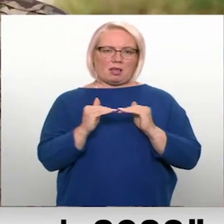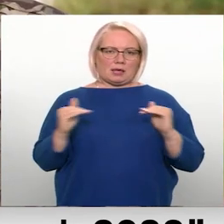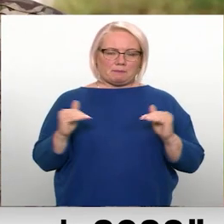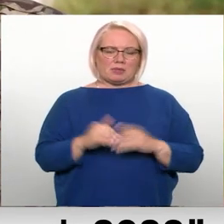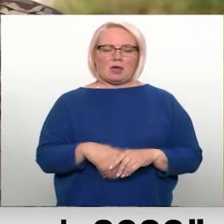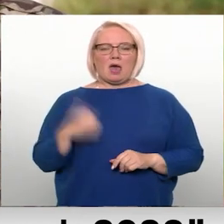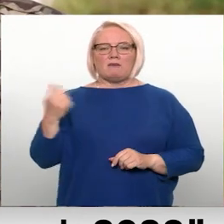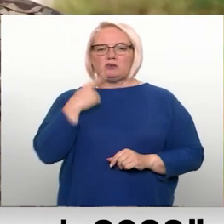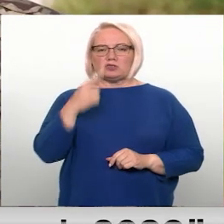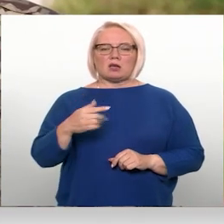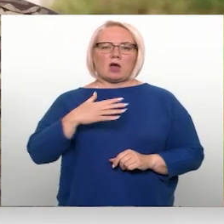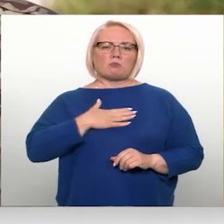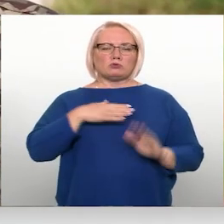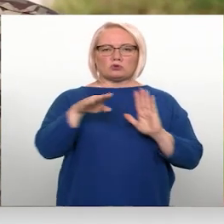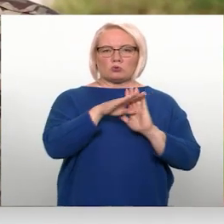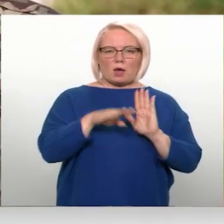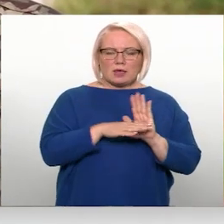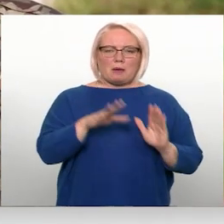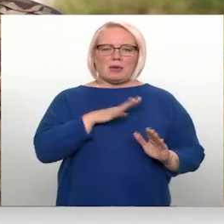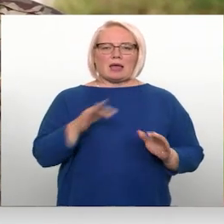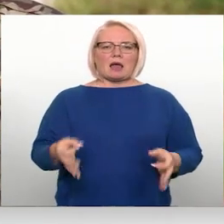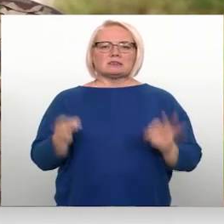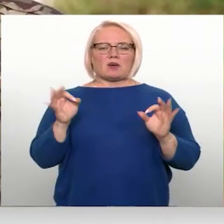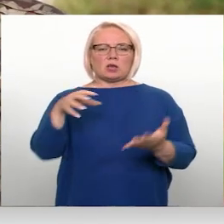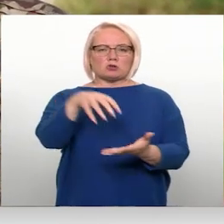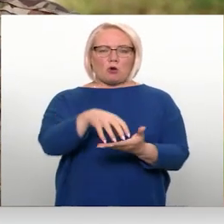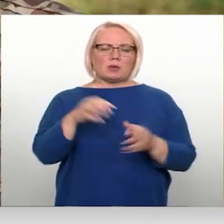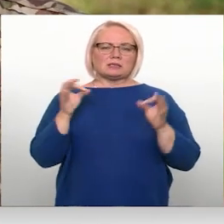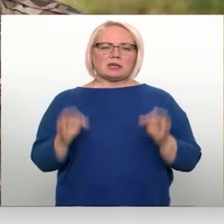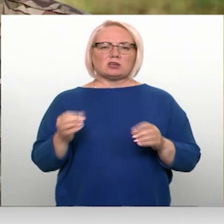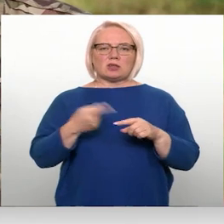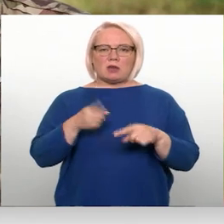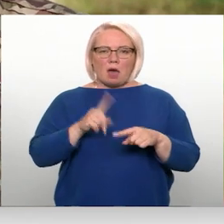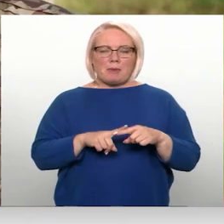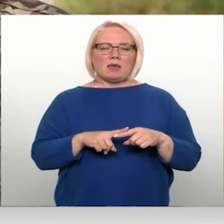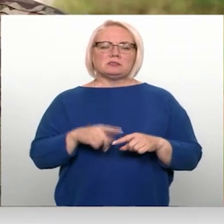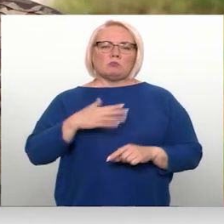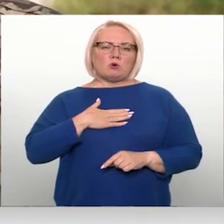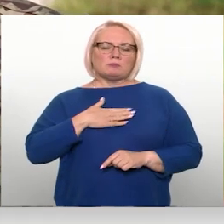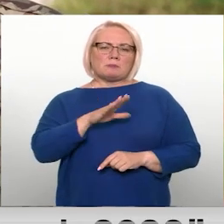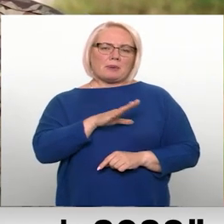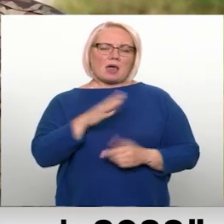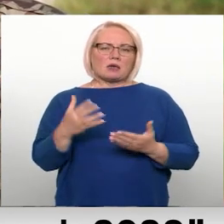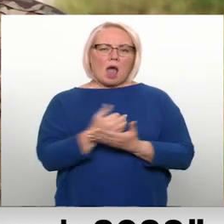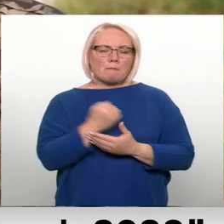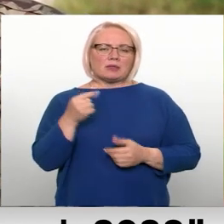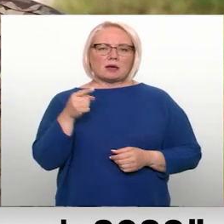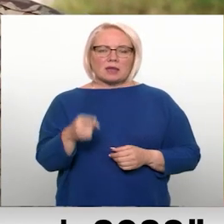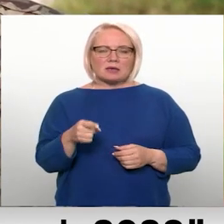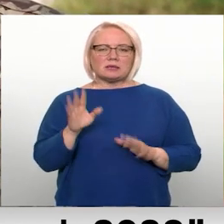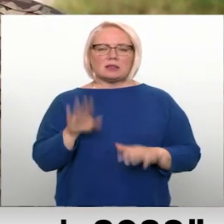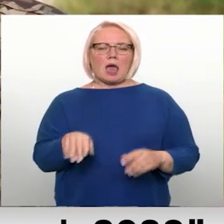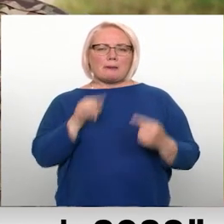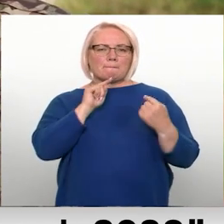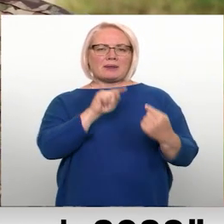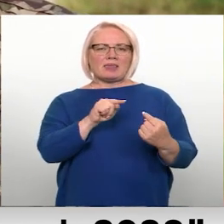Saskaņā ar mūsu scenāriju, protams, viņa bija kā svarīgs objekts, un tieši tādēļ tad mums bija jāpanāk tas, lai pretinieks šī